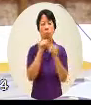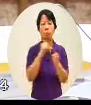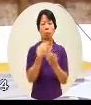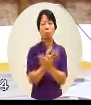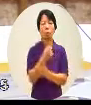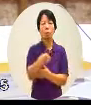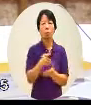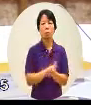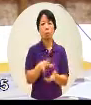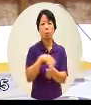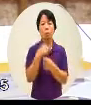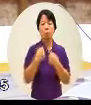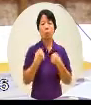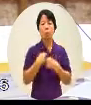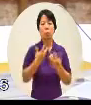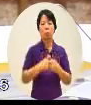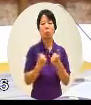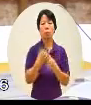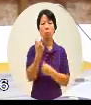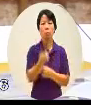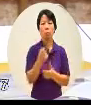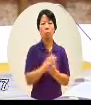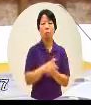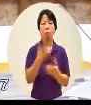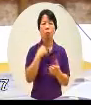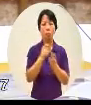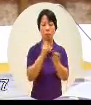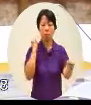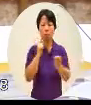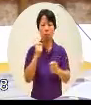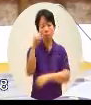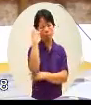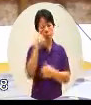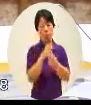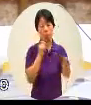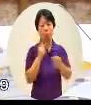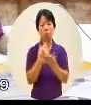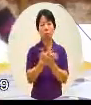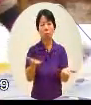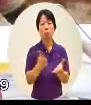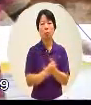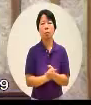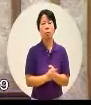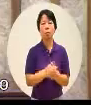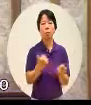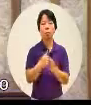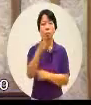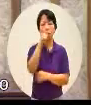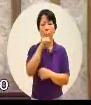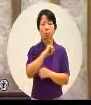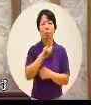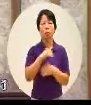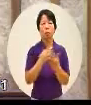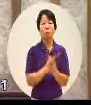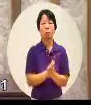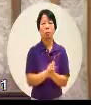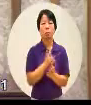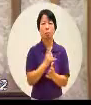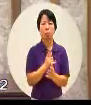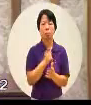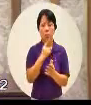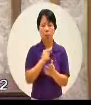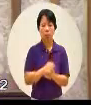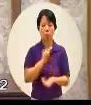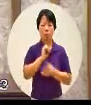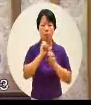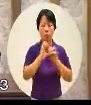他要学习的机会也很少啊。来，偏远地区的怎么办？来， 谢谢黄议员哈、哦。基本上来讲，我们一直在